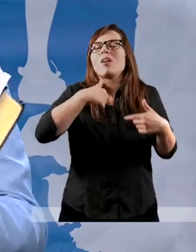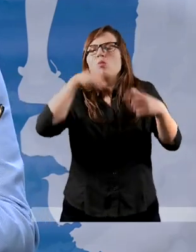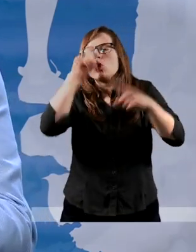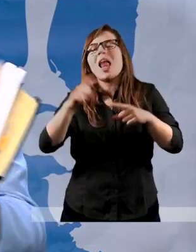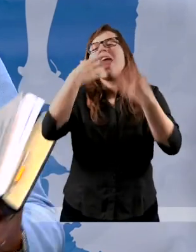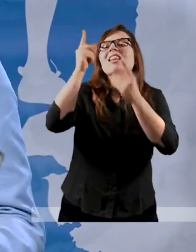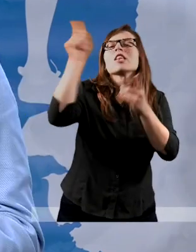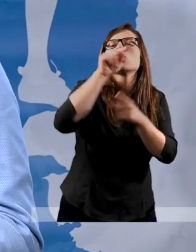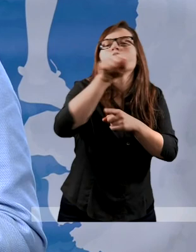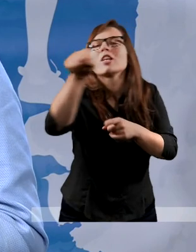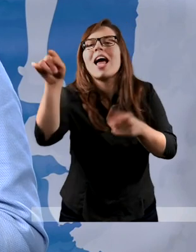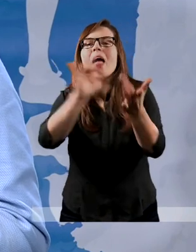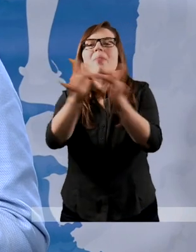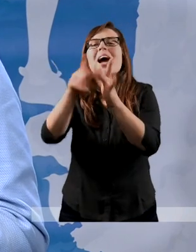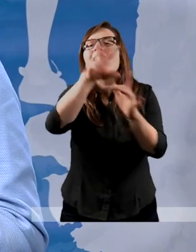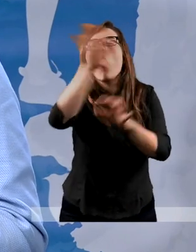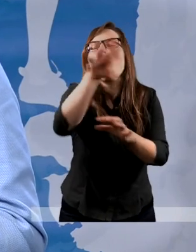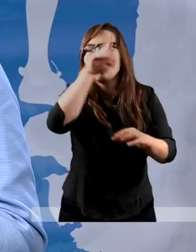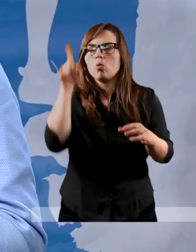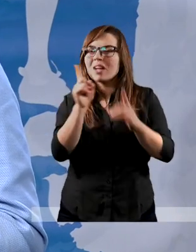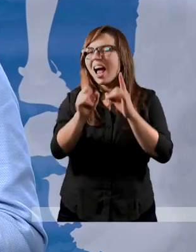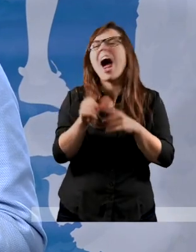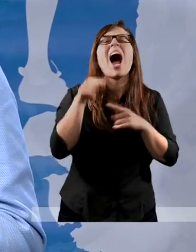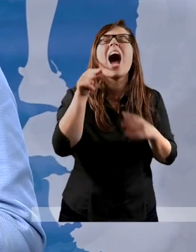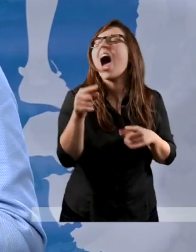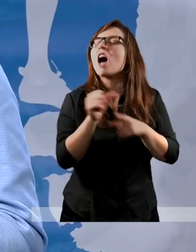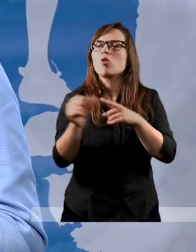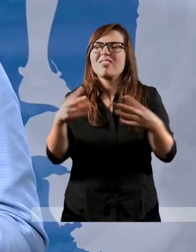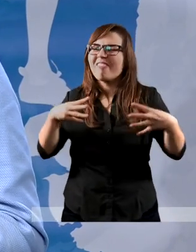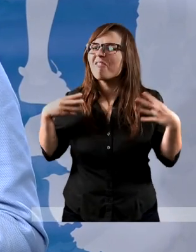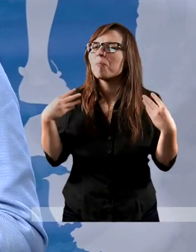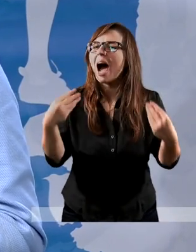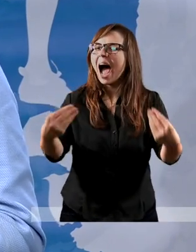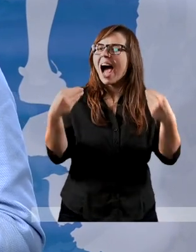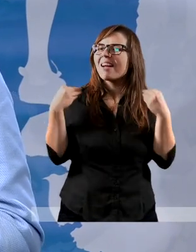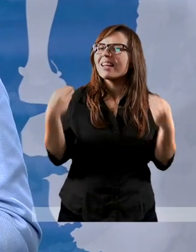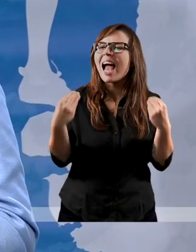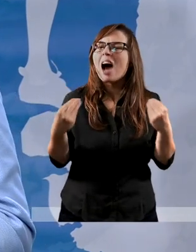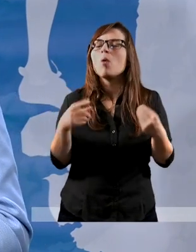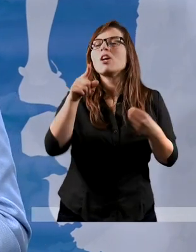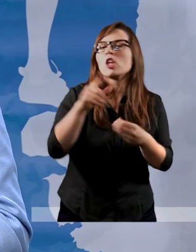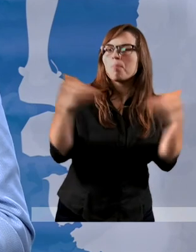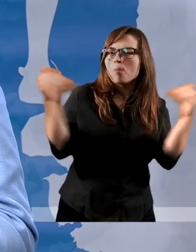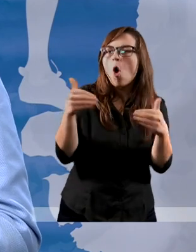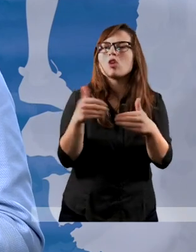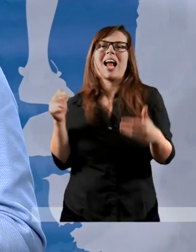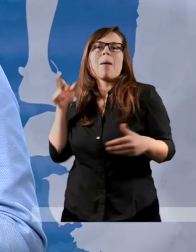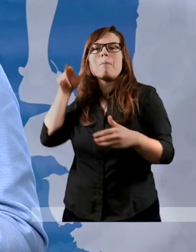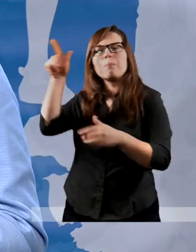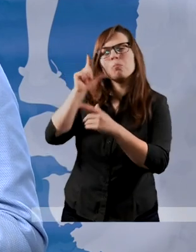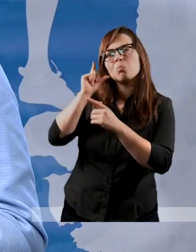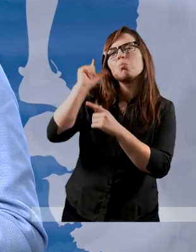internautko, który nas oglądasz. Ale to jest niesamowite, że za każdym razem można przyjść do naszego